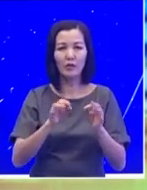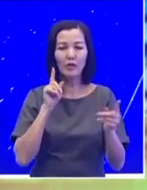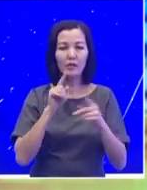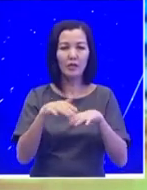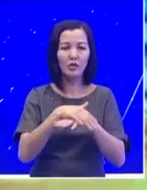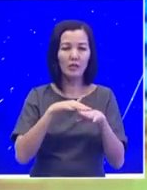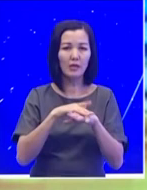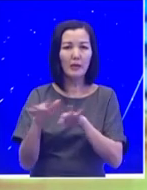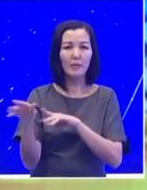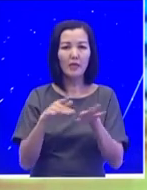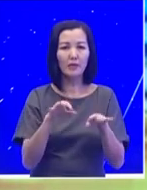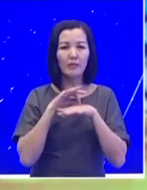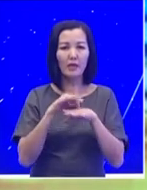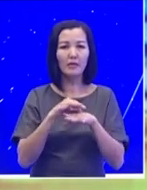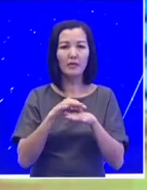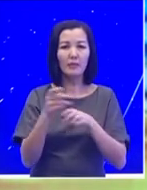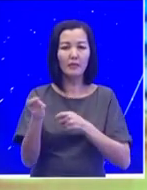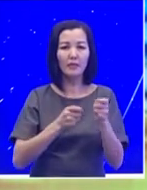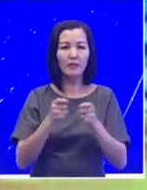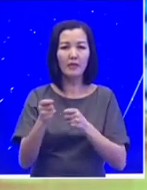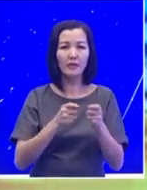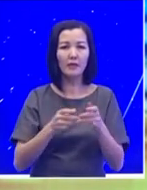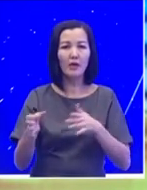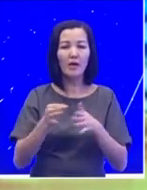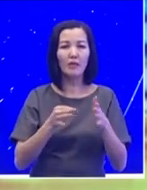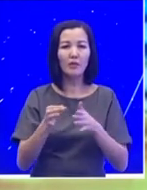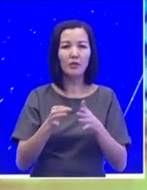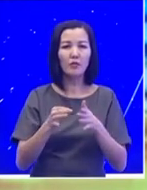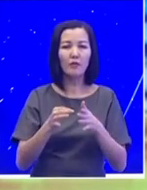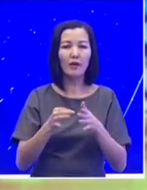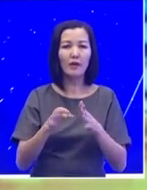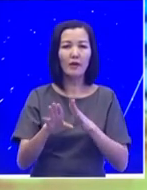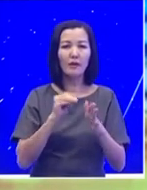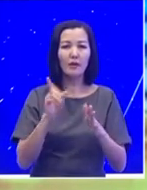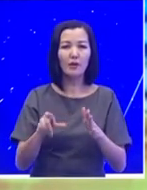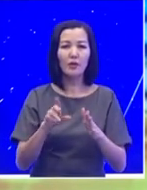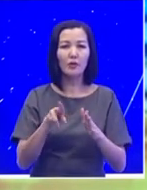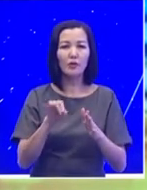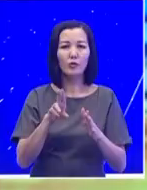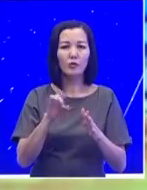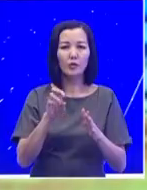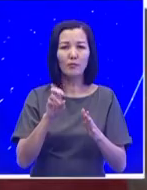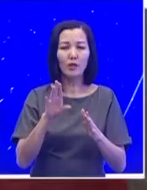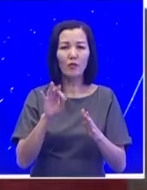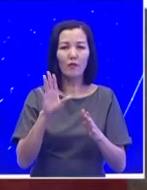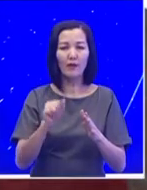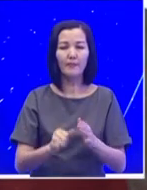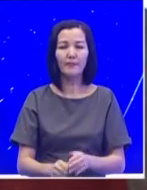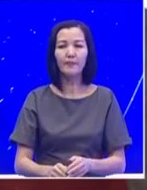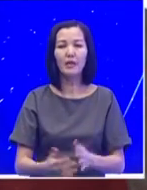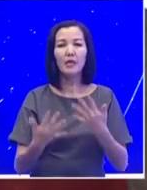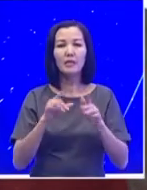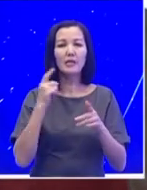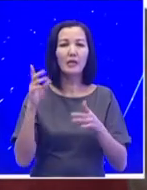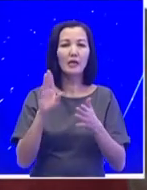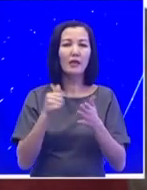встрече с населением. Мероприятие проходило под председательством секретаря областного маслихата Султана Дюсембинова. Сельское хозяйство